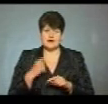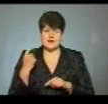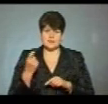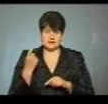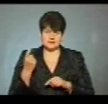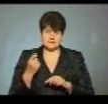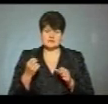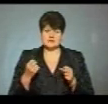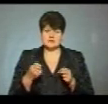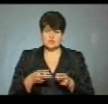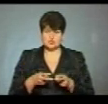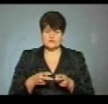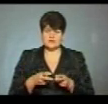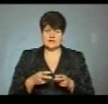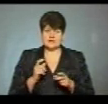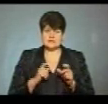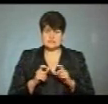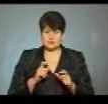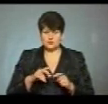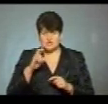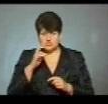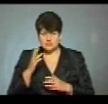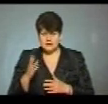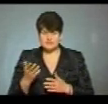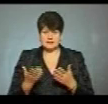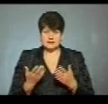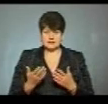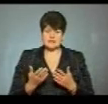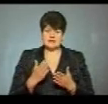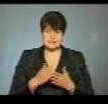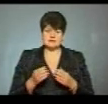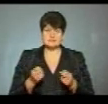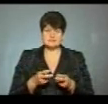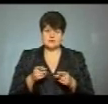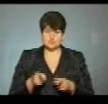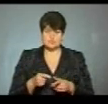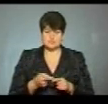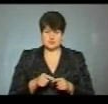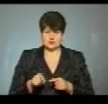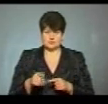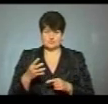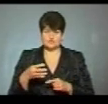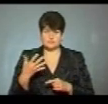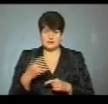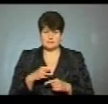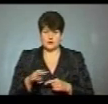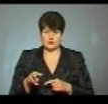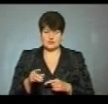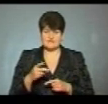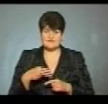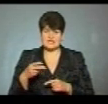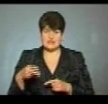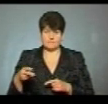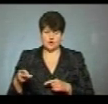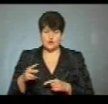Харківський спеціалізований інститут державний, який, власне, спеціалізується на цьому. 45 мільйонів євро